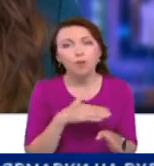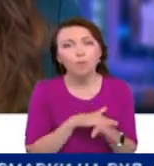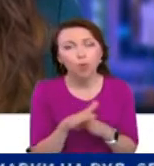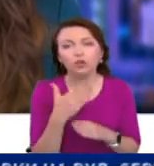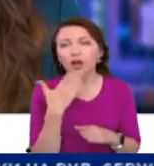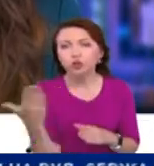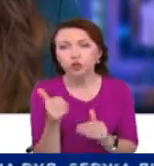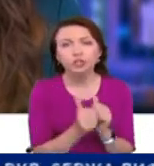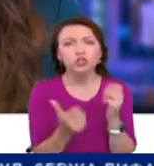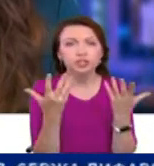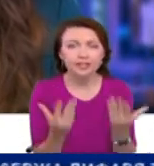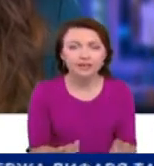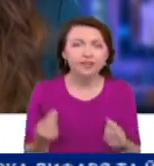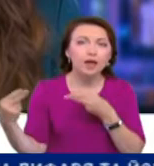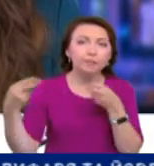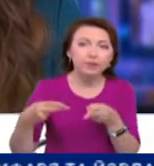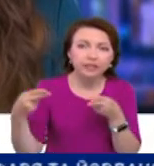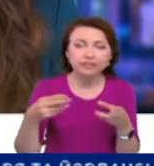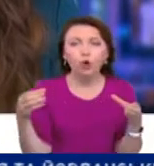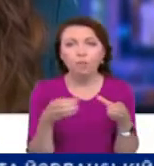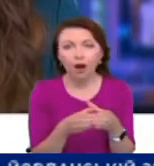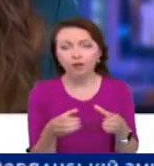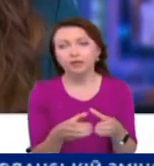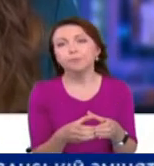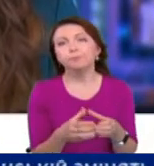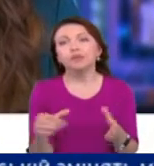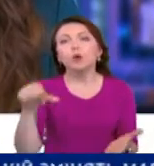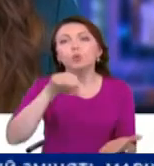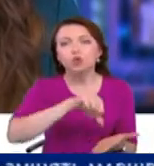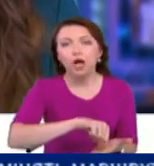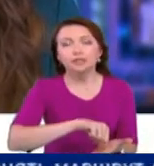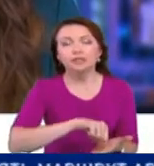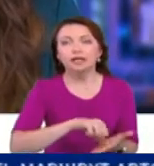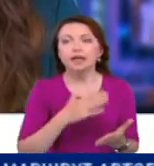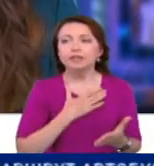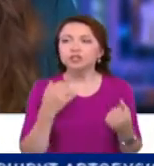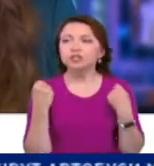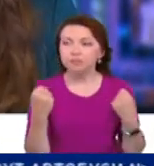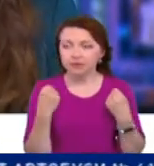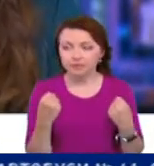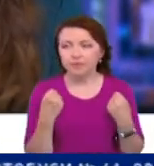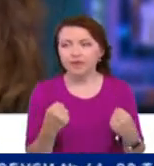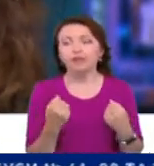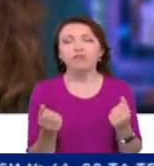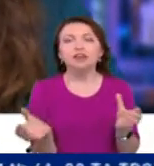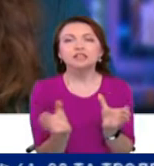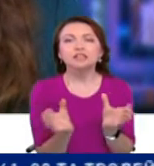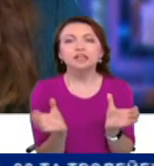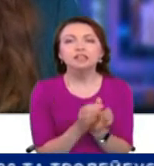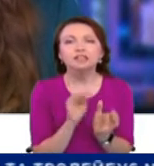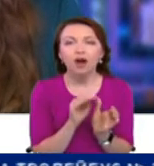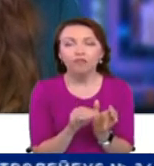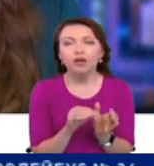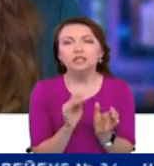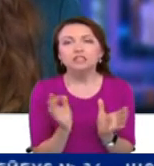отчет ежедневних приїздів, приїзд команди, участие наших спортсменів, состав збірної команди